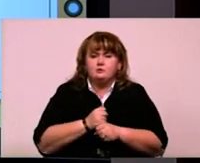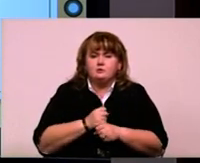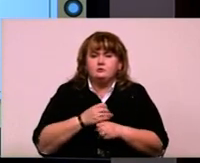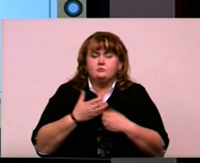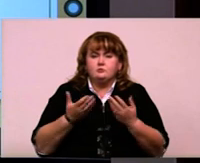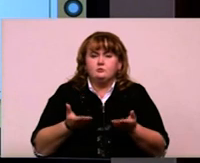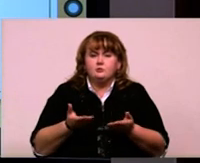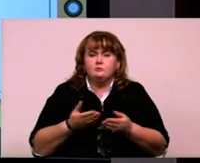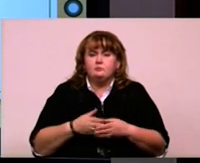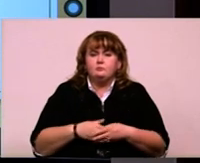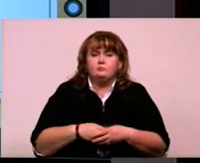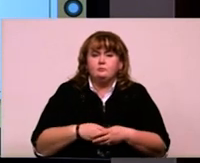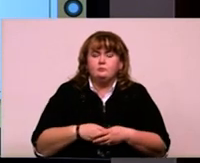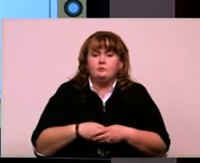вы?